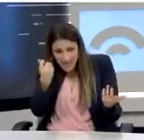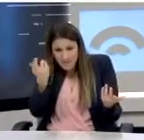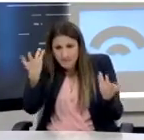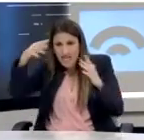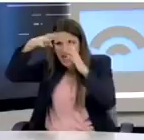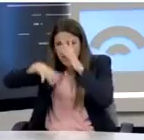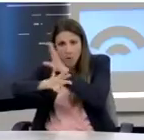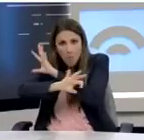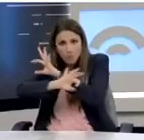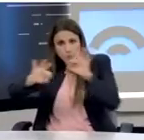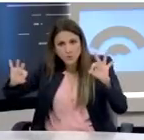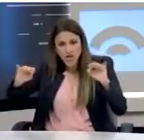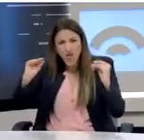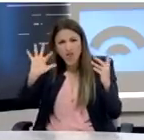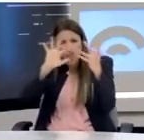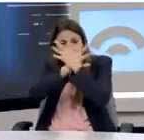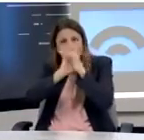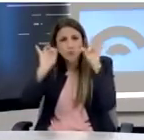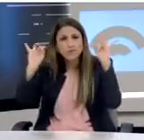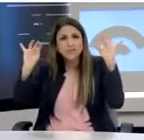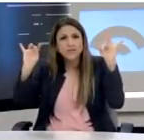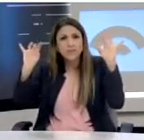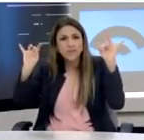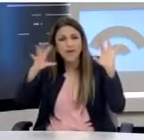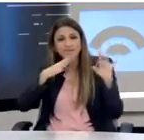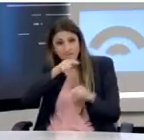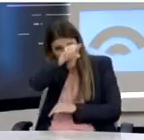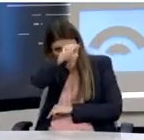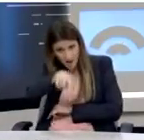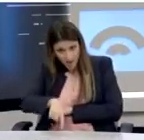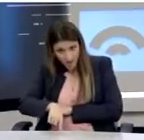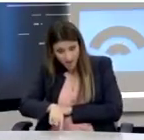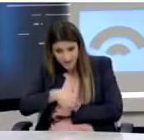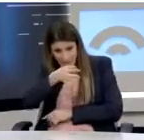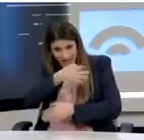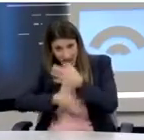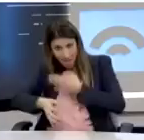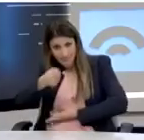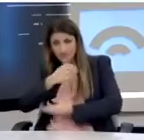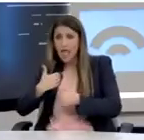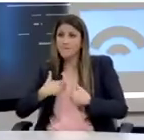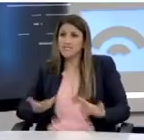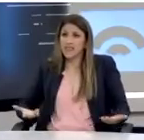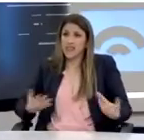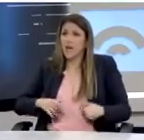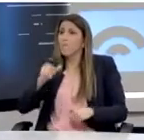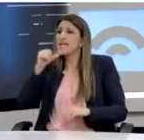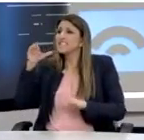σημείο σε αυτή τη συμφωνία. Και ήρθατε σήμερα εδώ να μας πείτε ότι δεν έχουμε, λέει, το